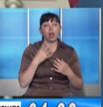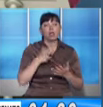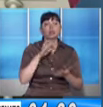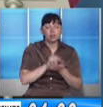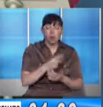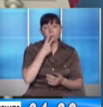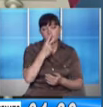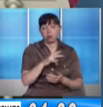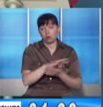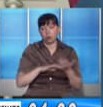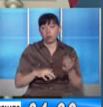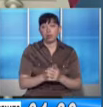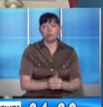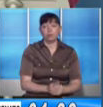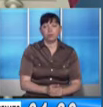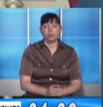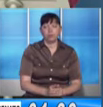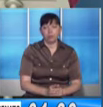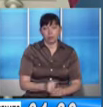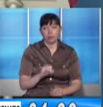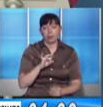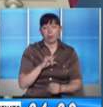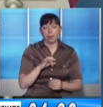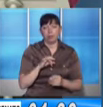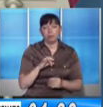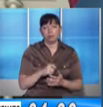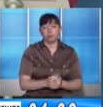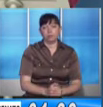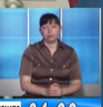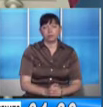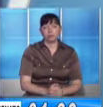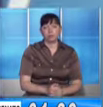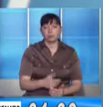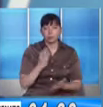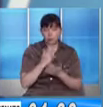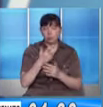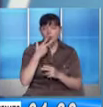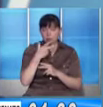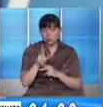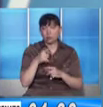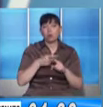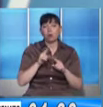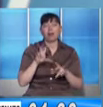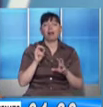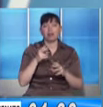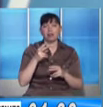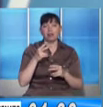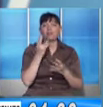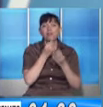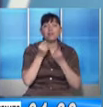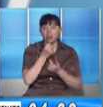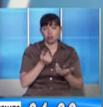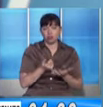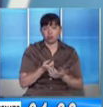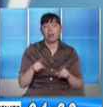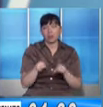aceeași abordare ca și cu și ne întoarcem. Cu păi sunt imagini fake, așa a spus oficial, așa a reacționat